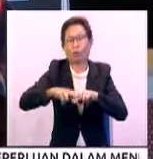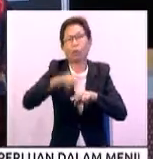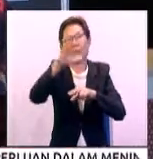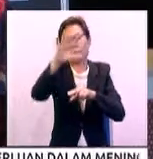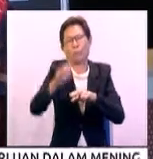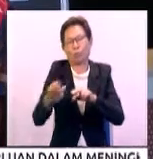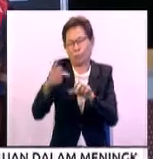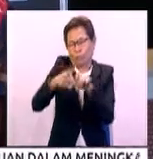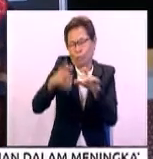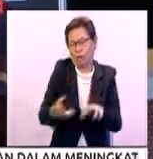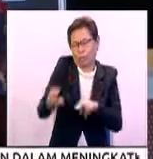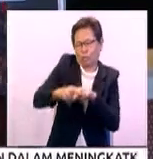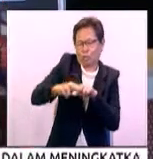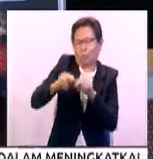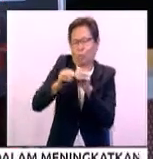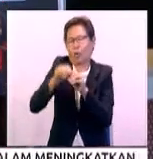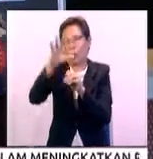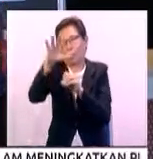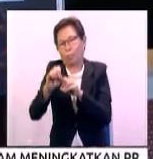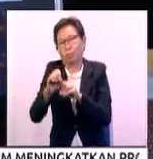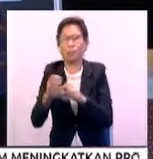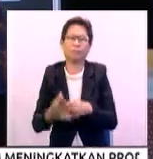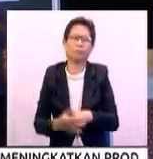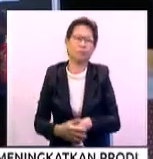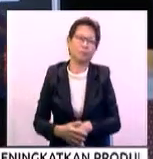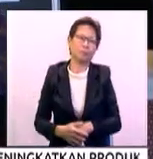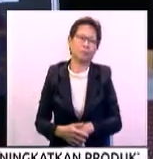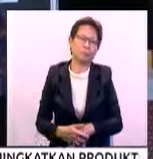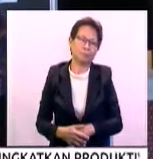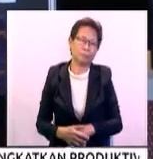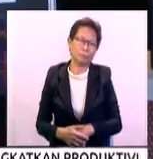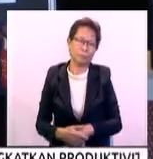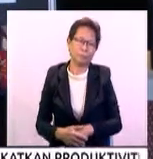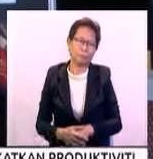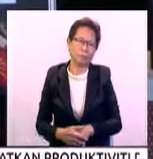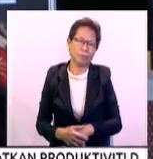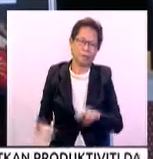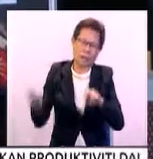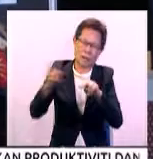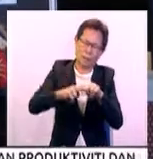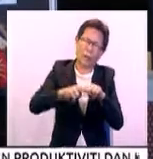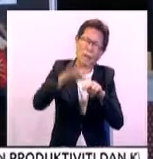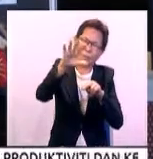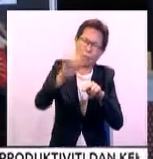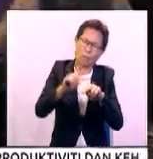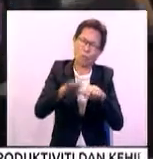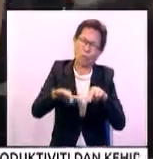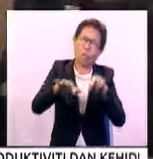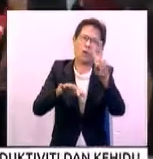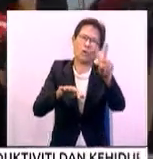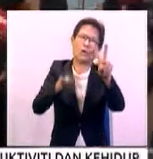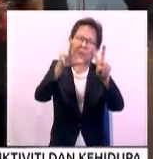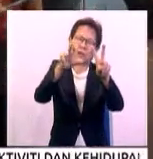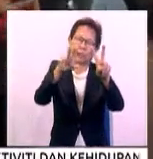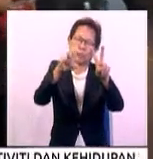lagi penumpang. Jadi kapal terbang baru dah tambahan 50, jadi lebih kurang